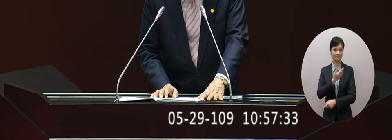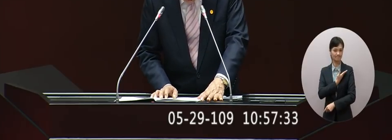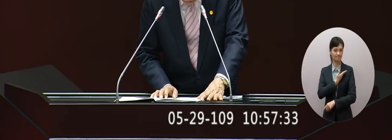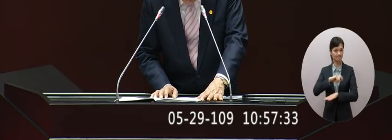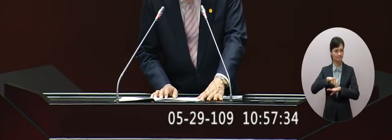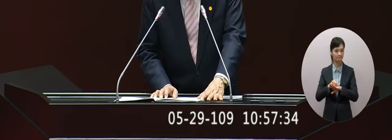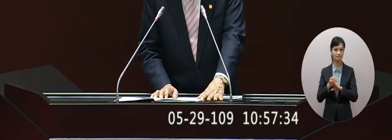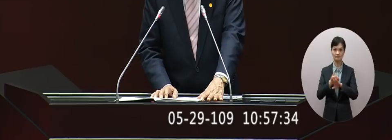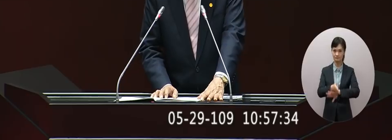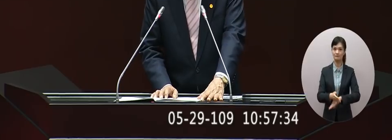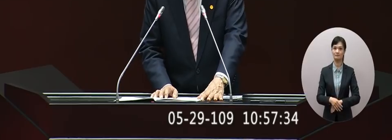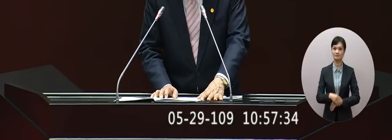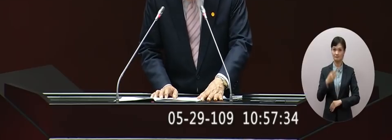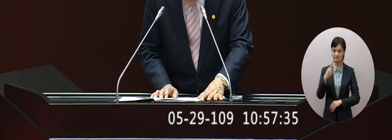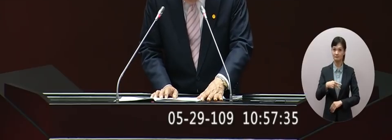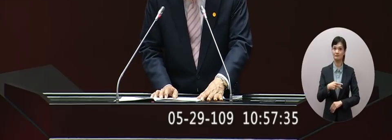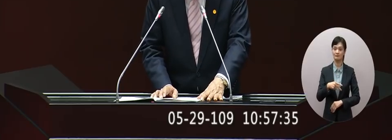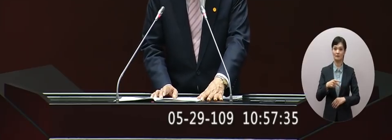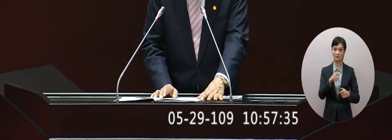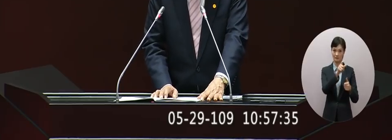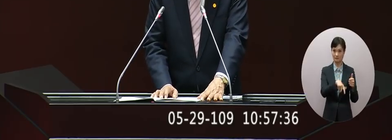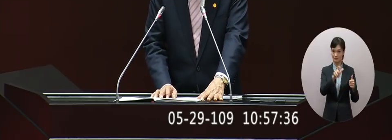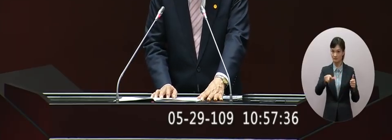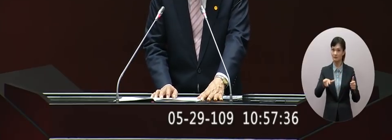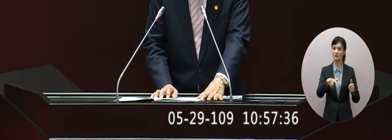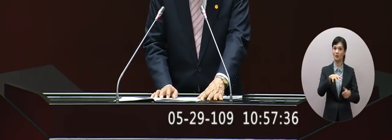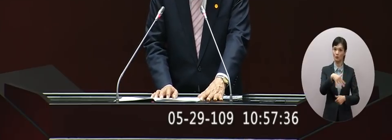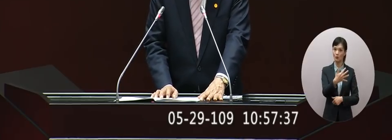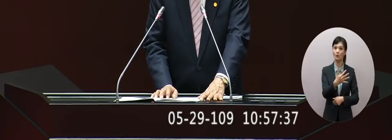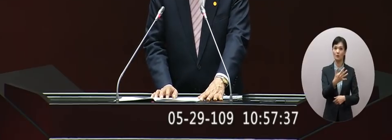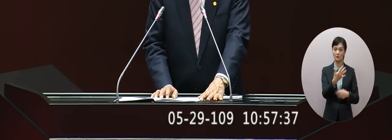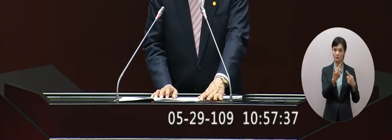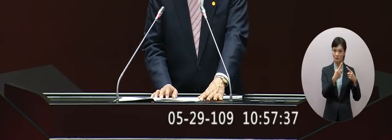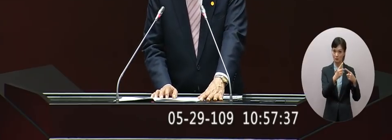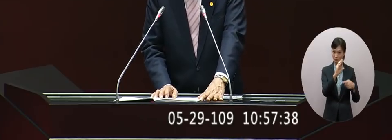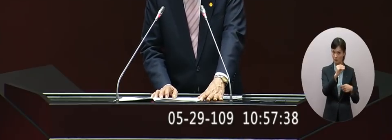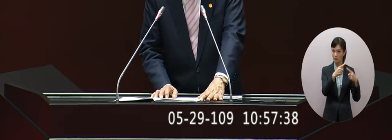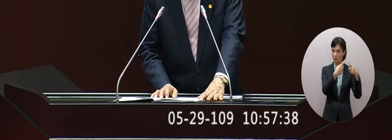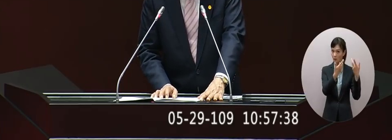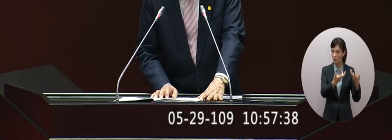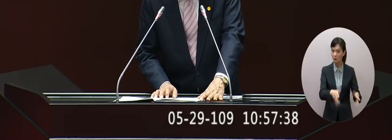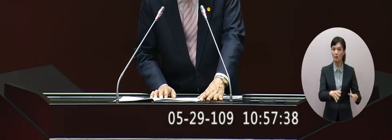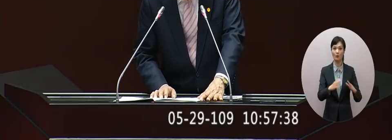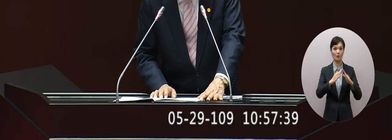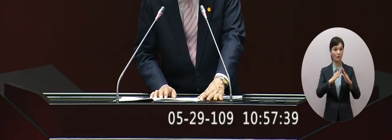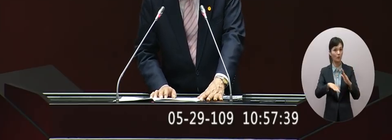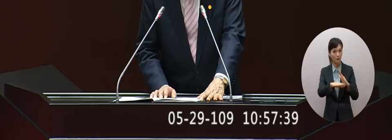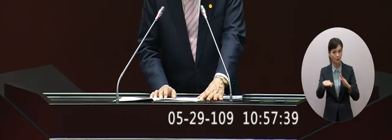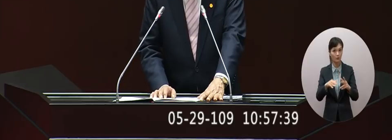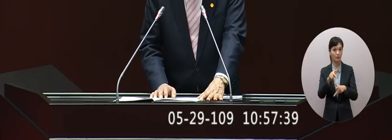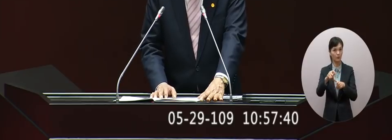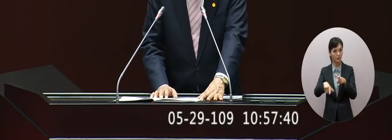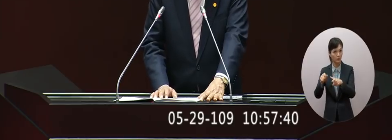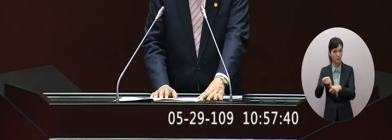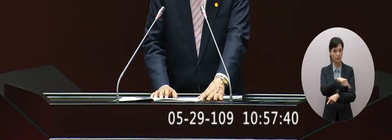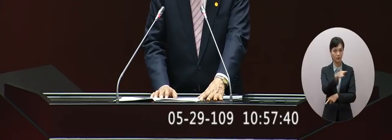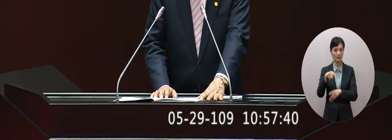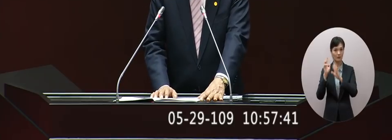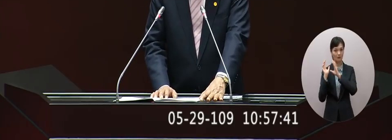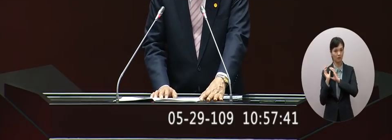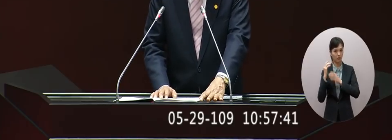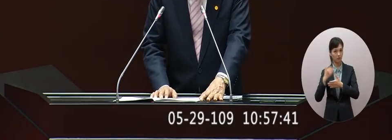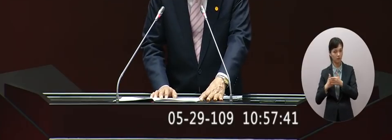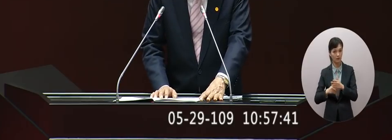过500多万个个人、家庭、业者，减轻相关负担。才一个多